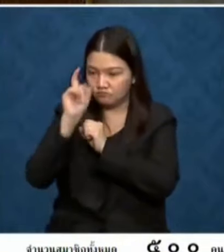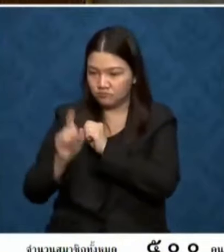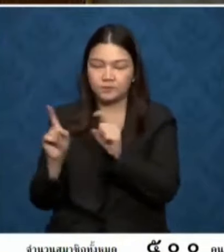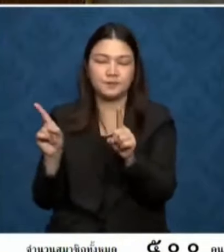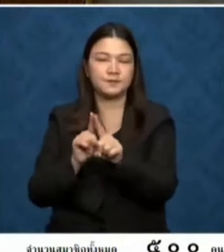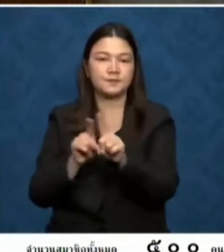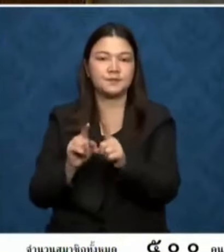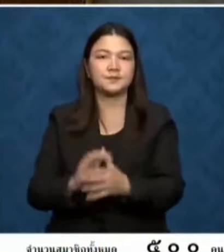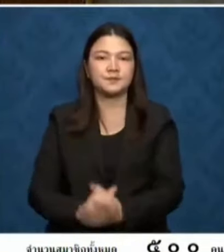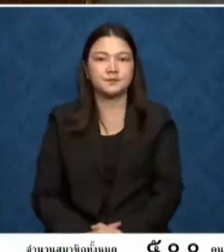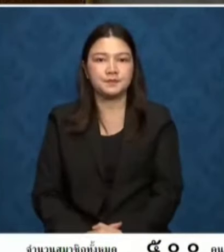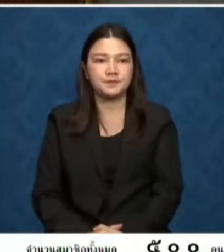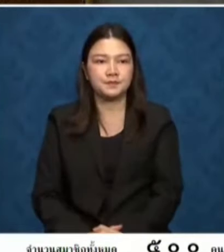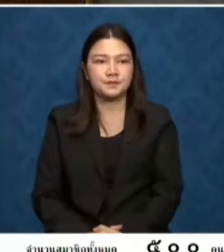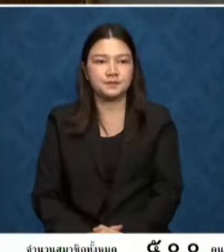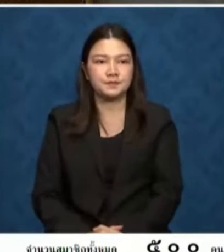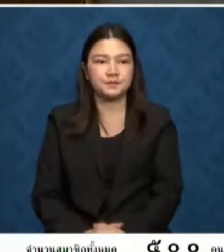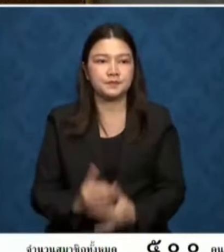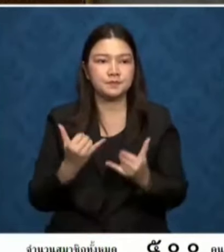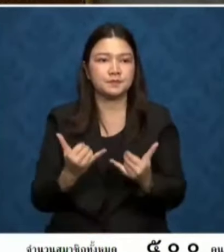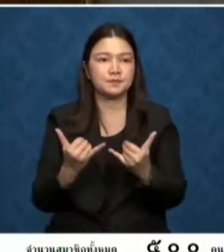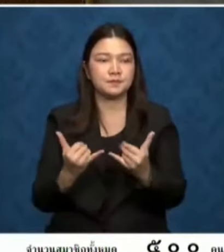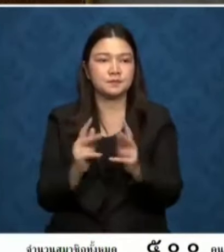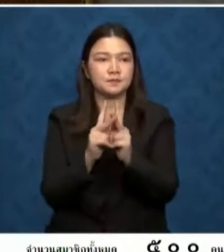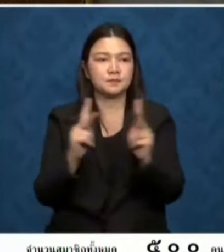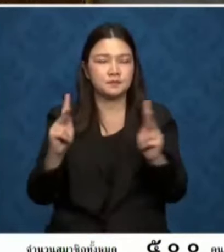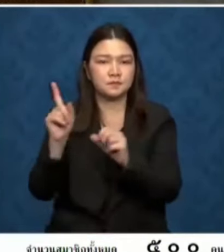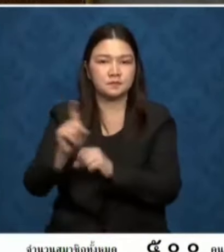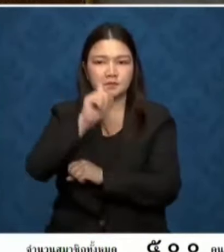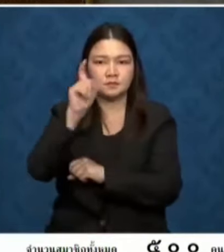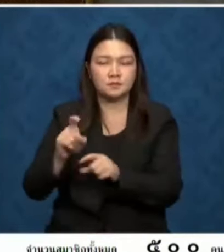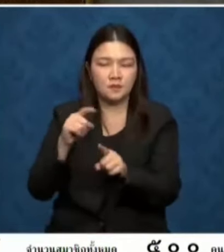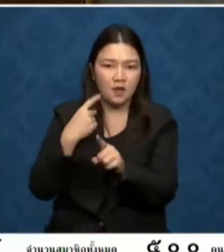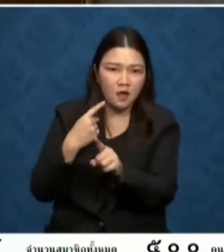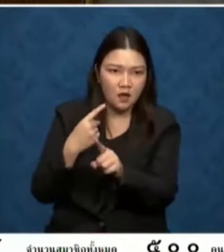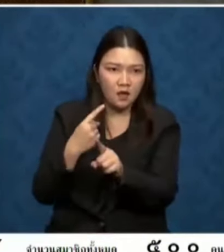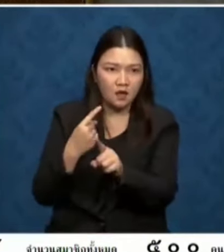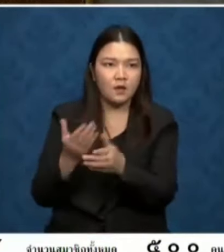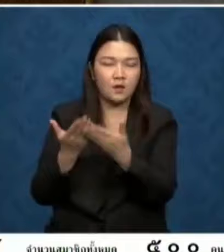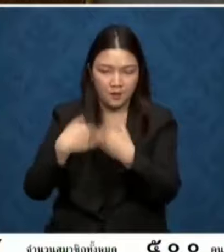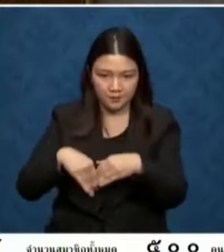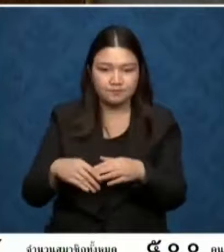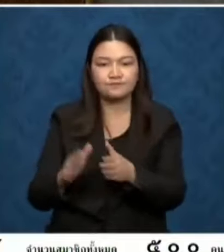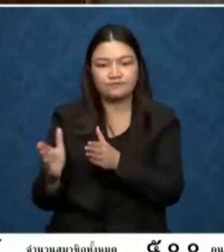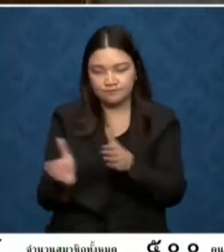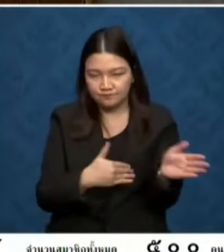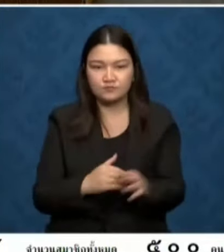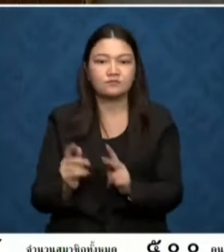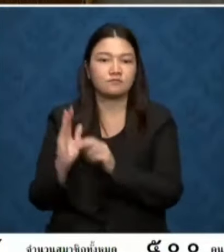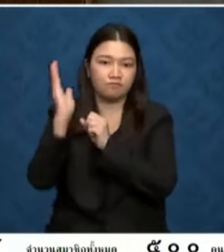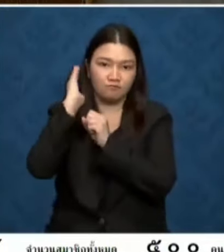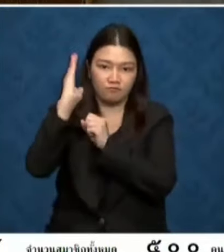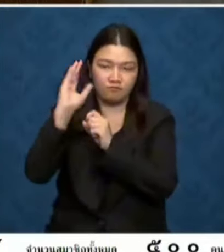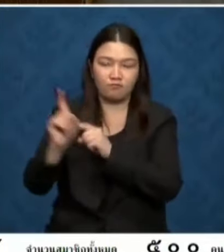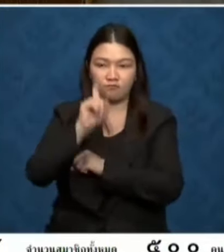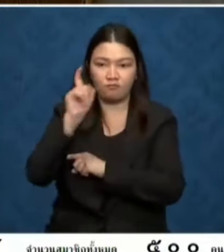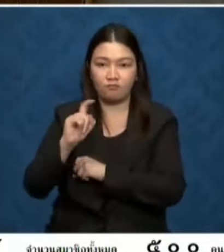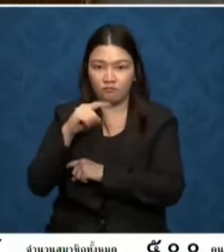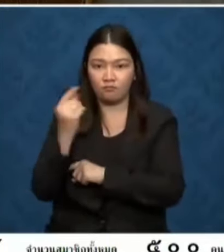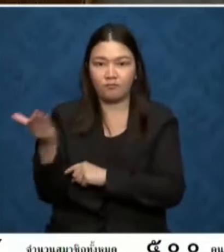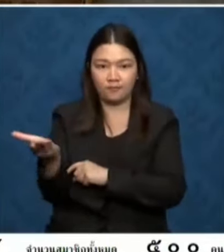ครับตอนนี้ผมยังไม่ได้รายชื่อกรรมธิการที่สงวนความเห็นนะครับจะขอไปที่ผู้แปรยติก่อนครับขอเชิญท่านกันพงศ์ประยุ